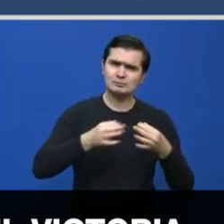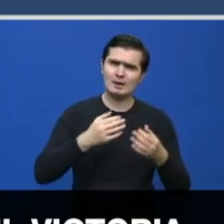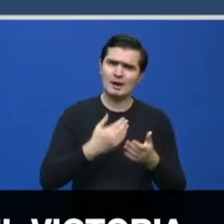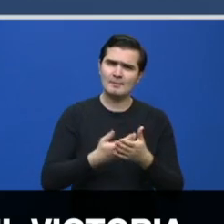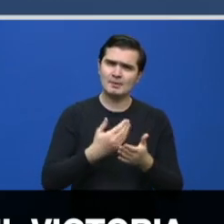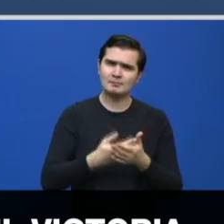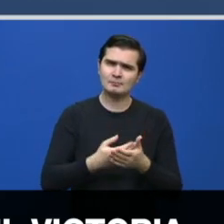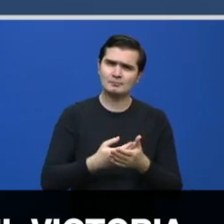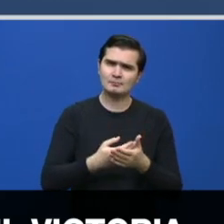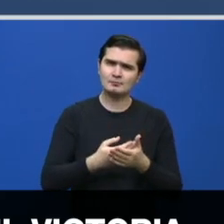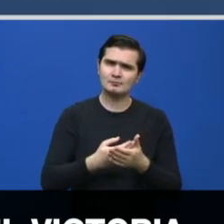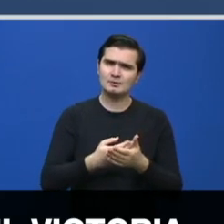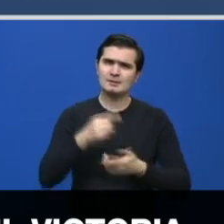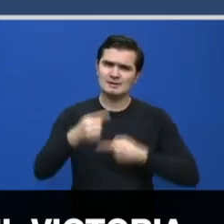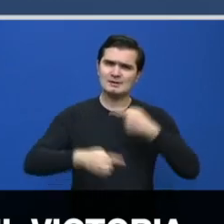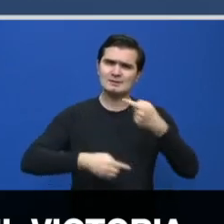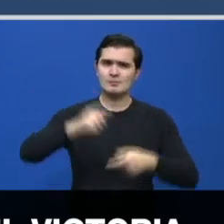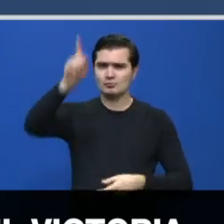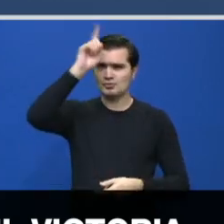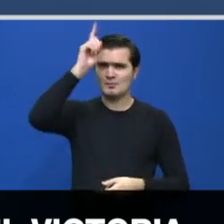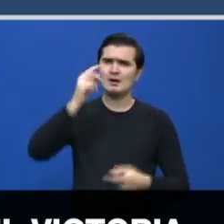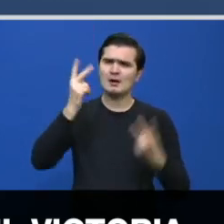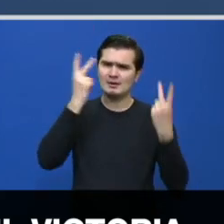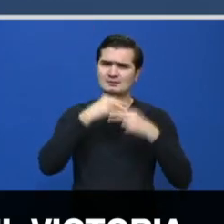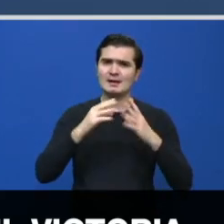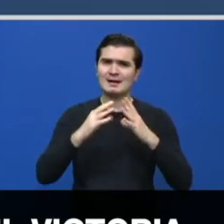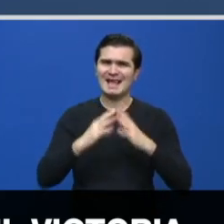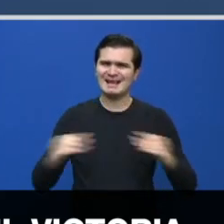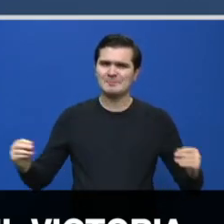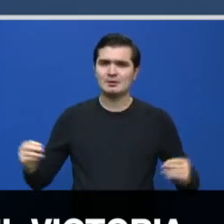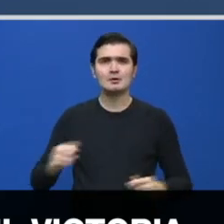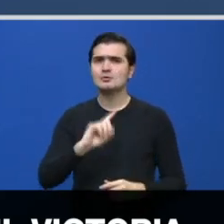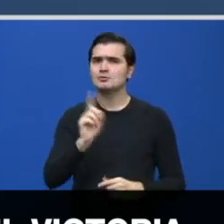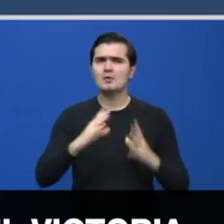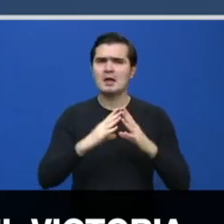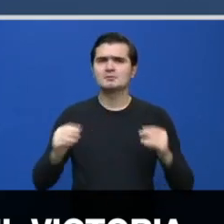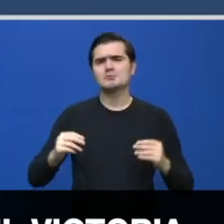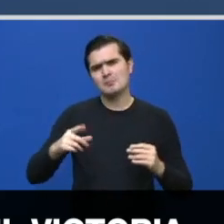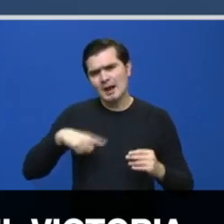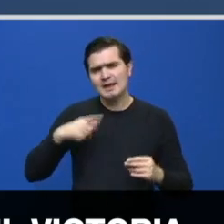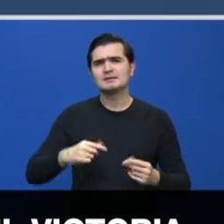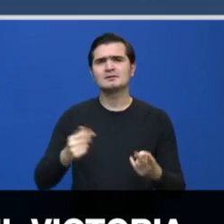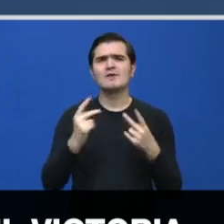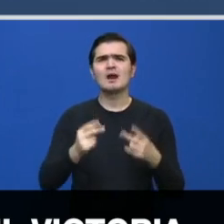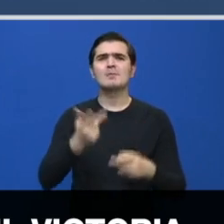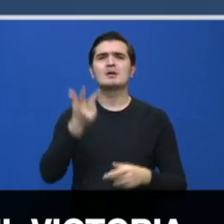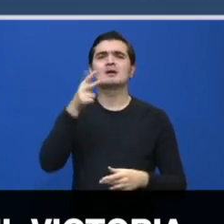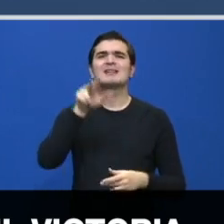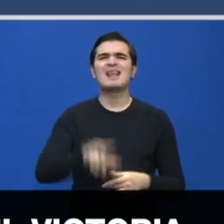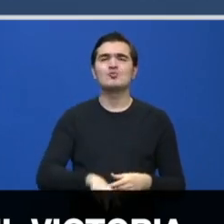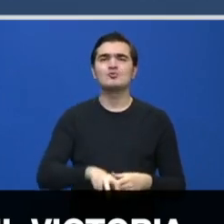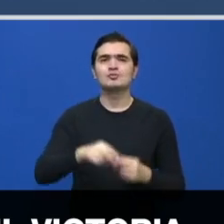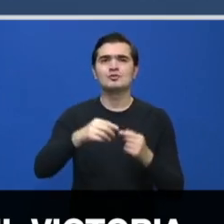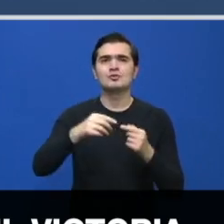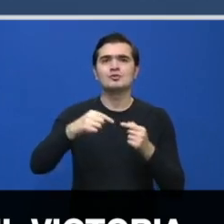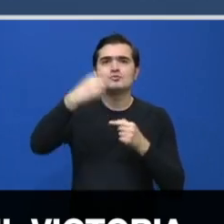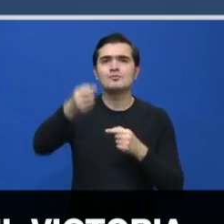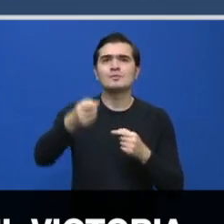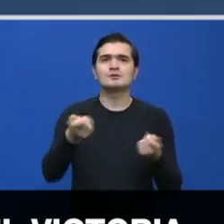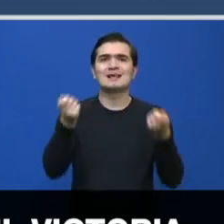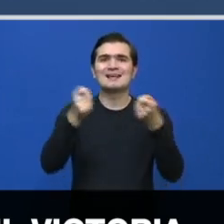cu Zarbait, exact, da. Care va expira, înțeleg, în... Va expira, încă este în valabilitate, 3 luni de zile după încheierea